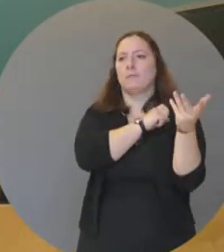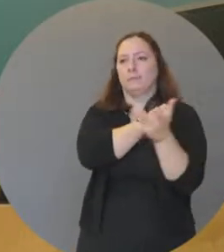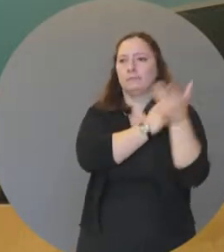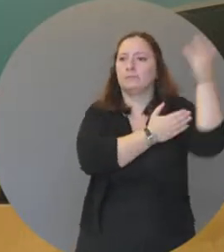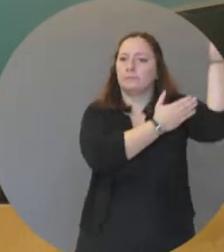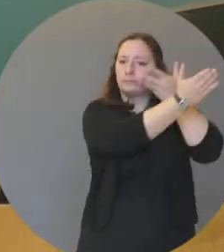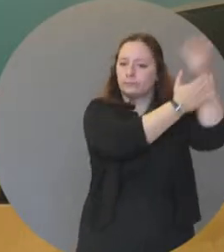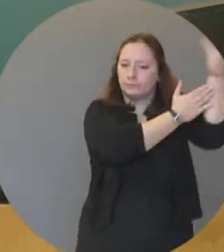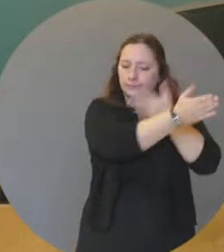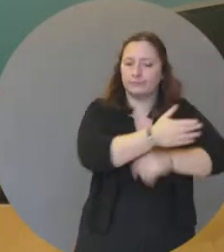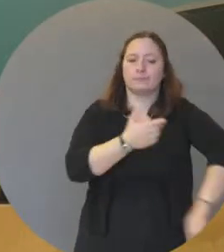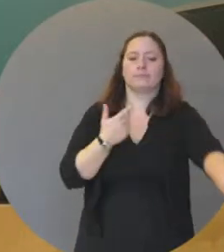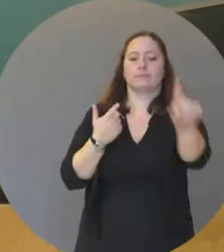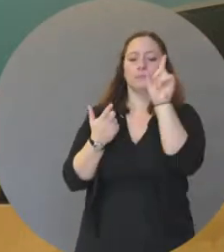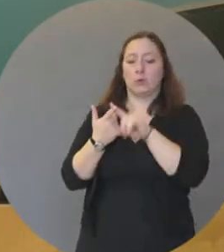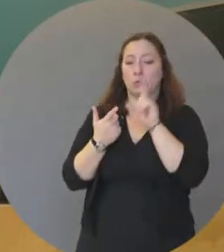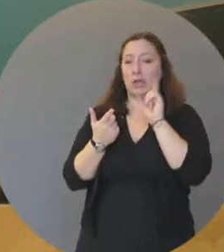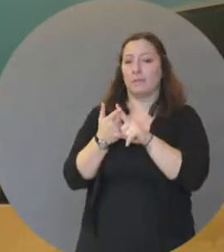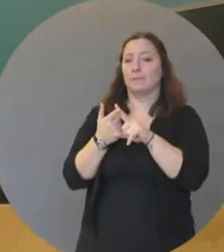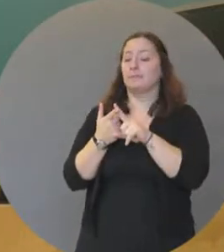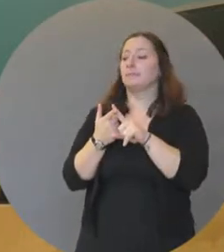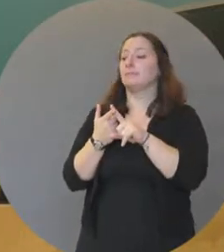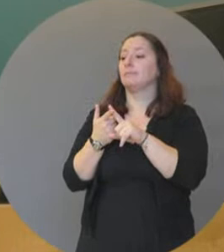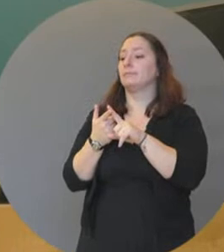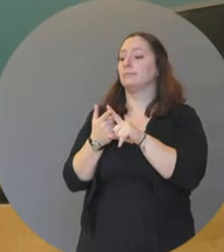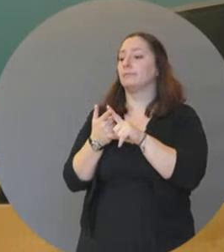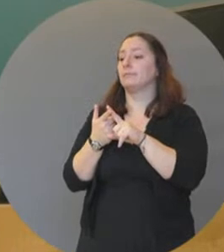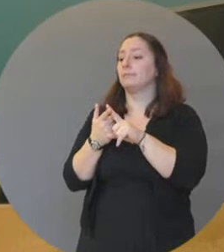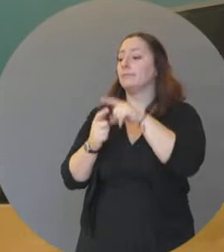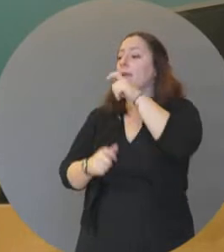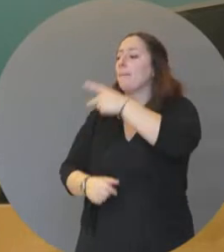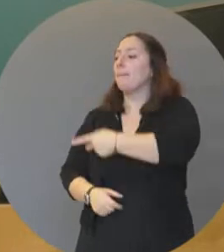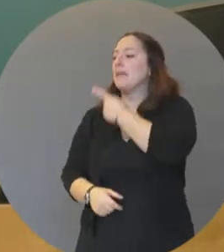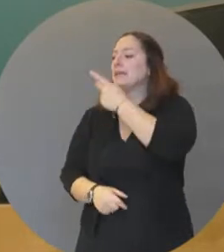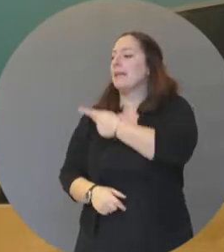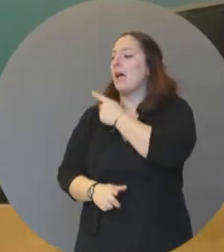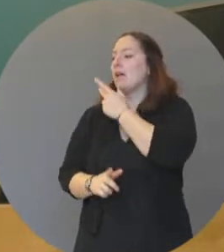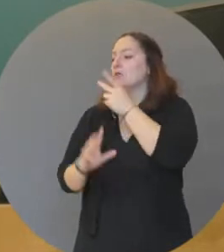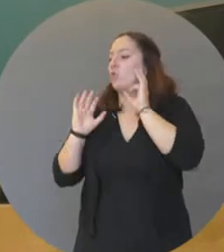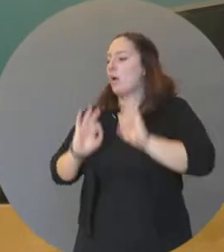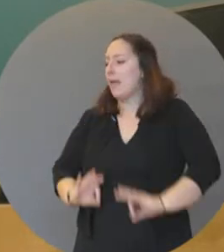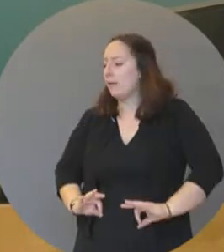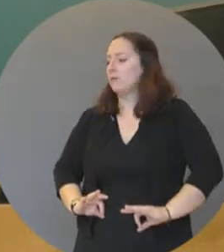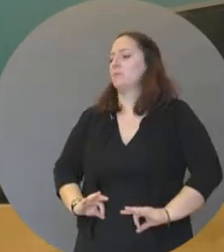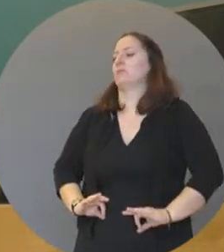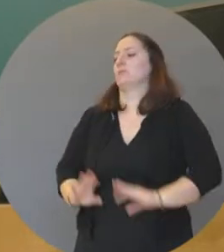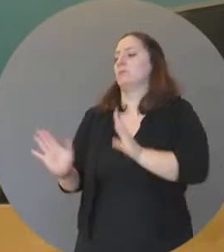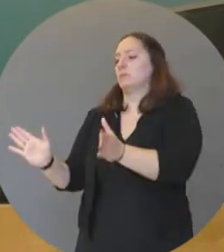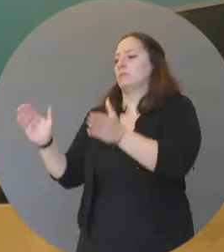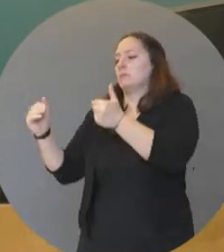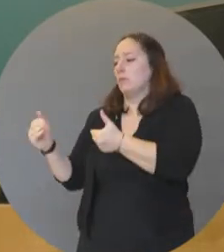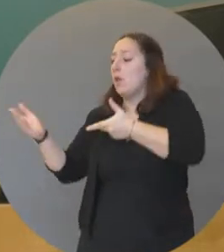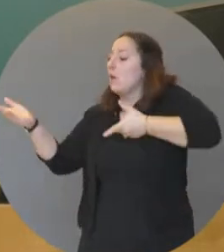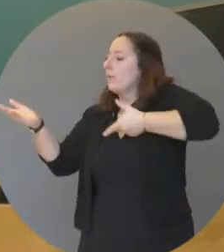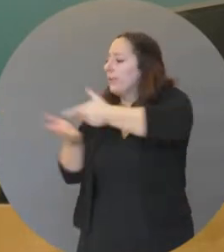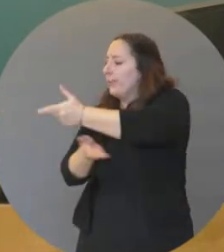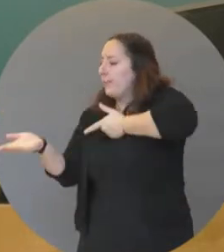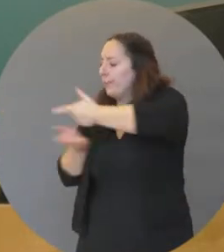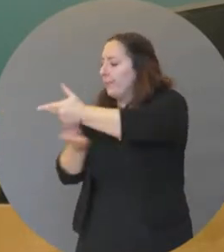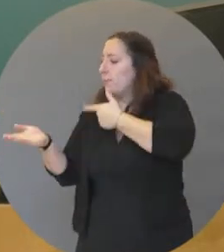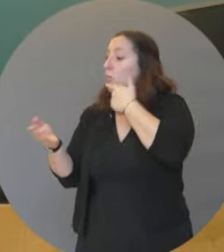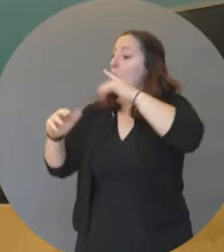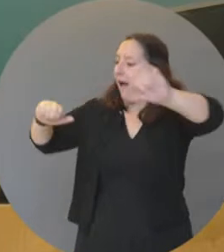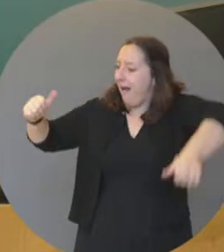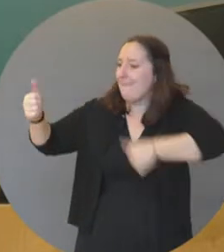concerter également avec les acteurs de la médecine scolaire afin que les choses puissent se faire avec eux